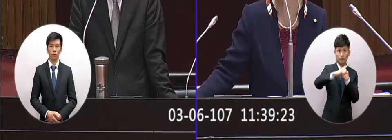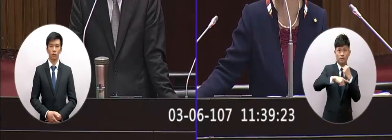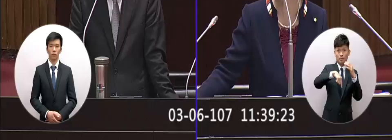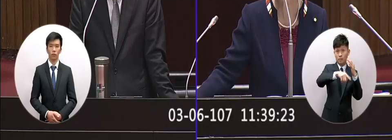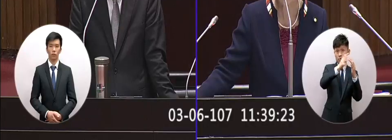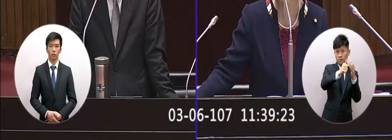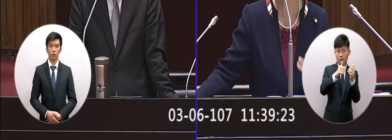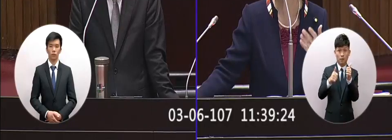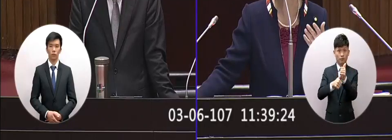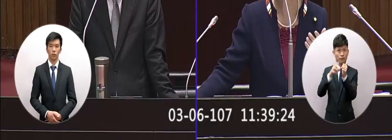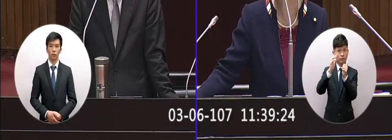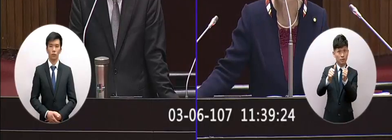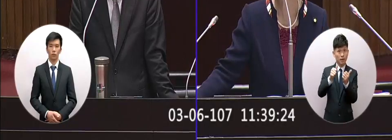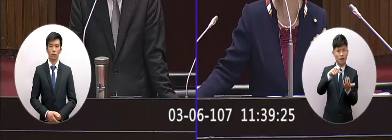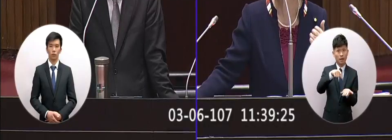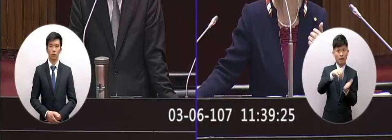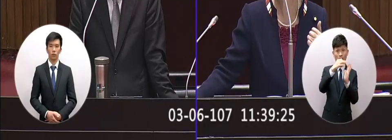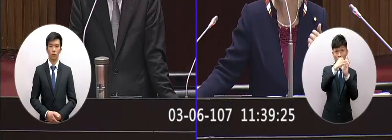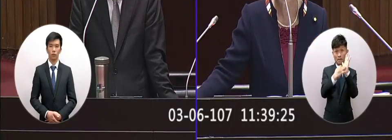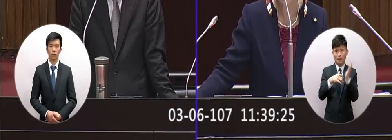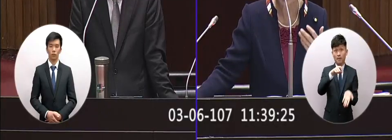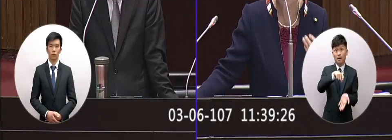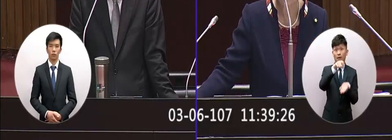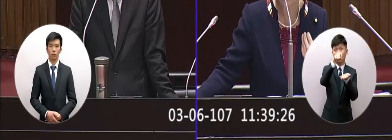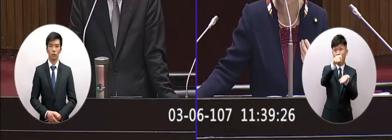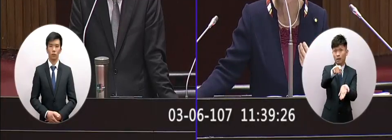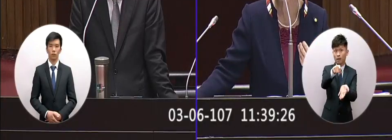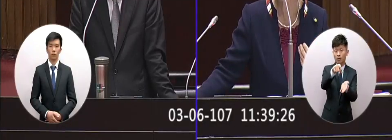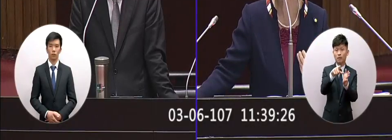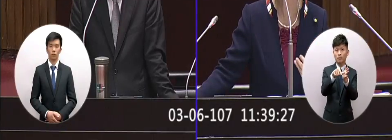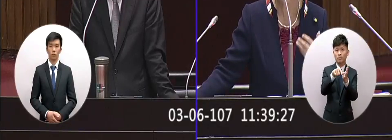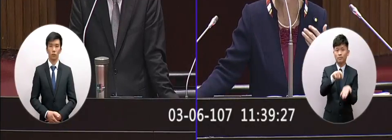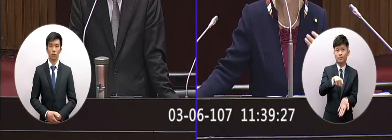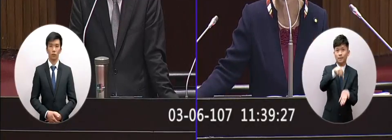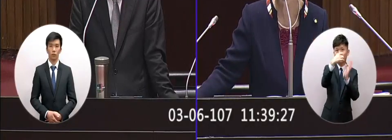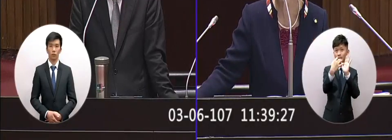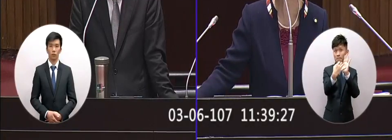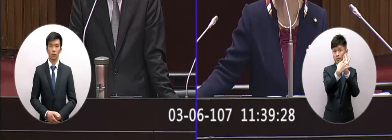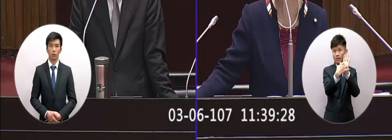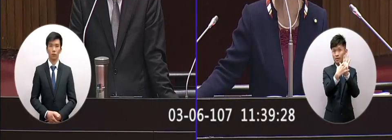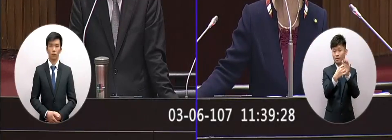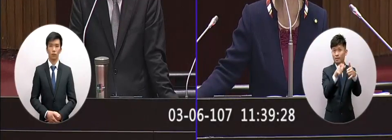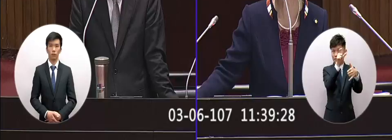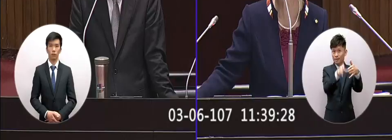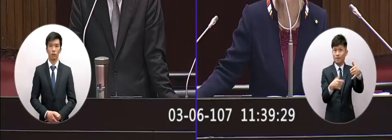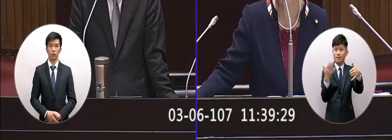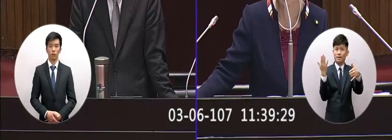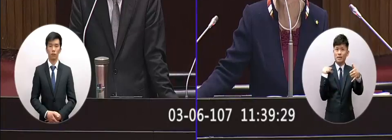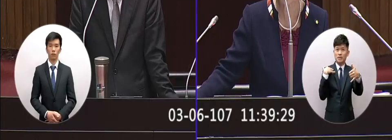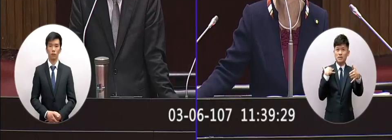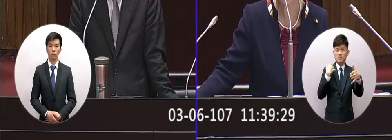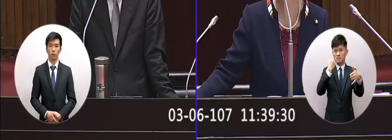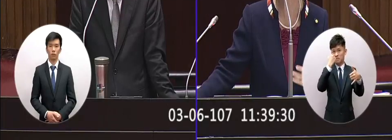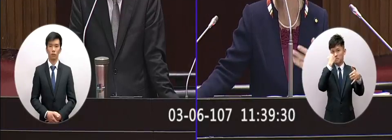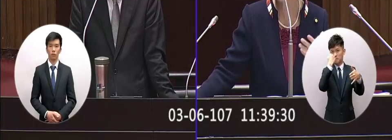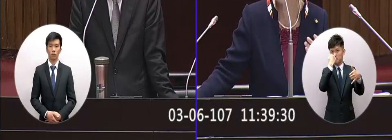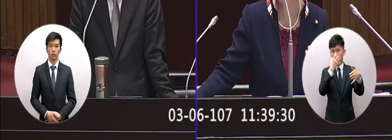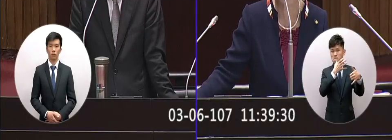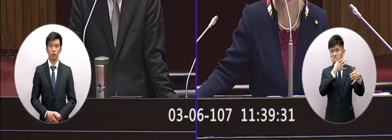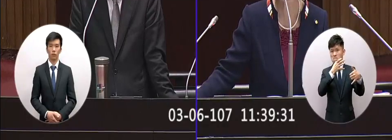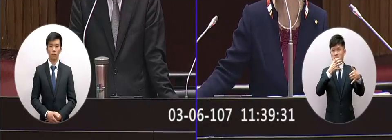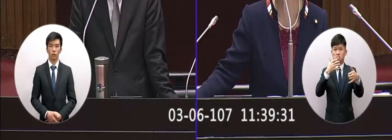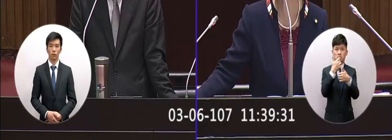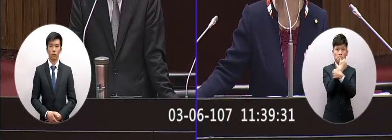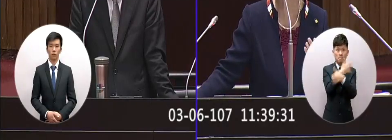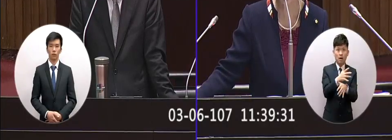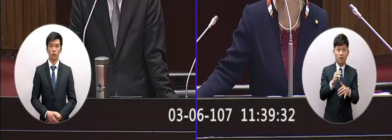长的时候，就发现了这个司法这个被提名人呢，他有这所谓的过去威权的这些履历，那造成社会